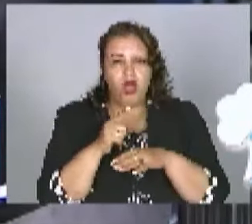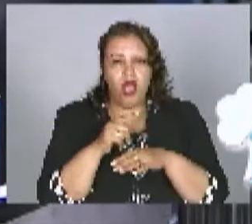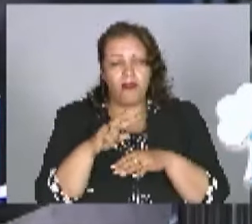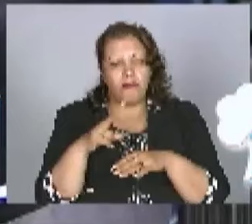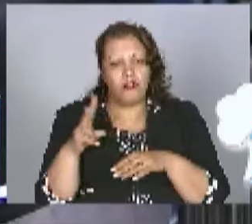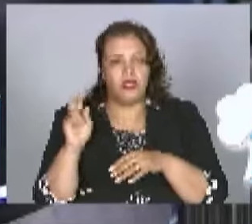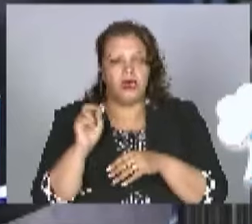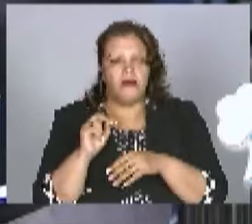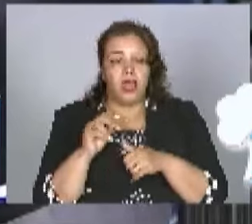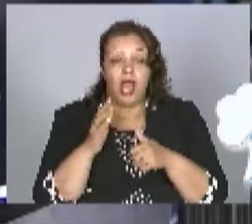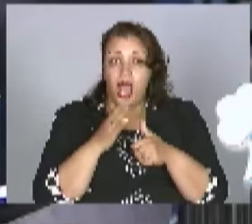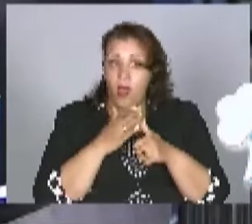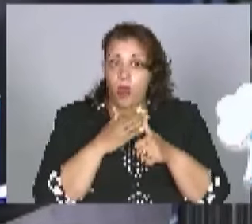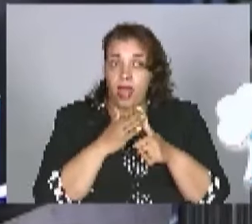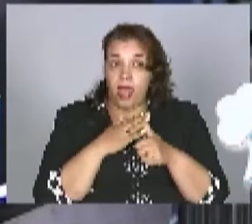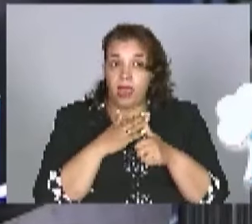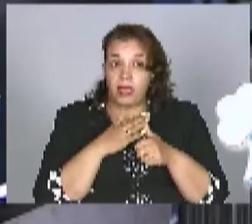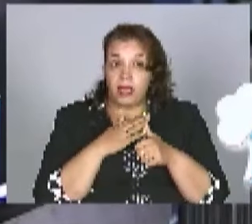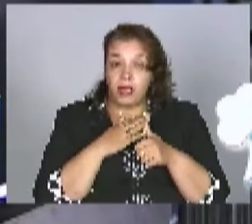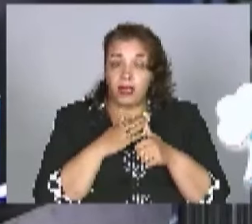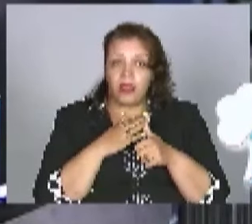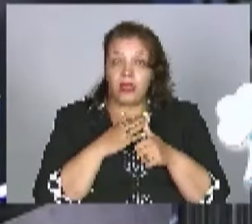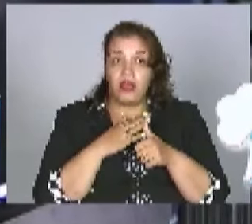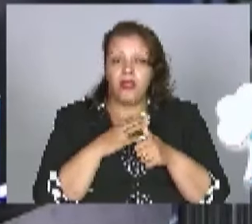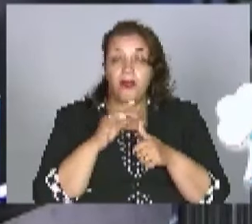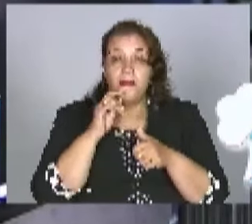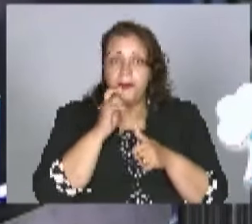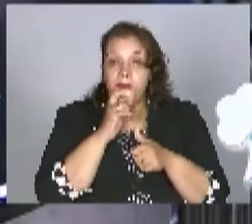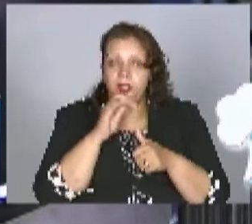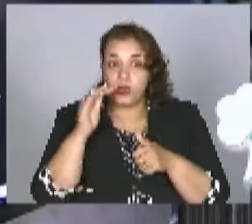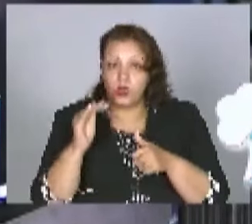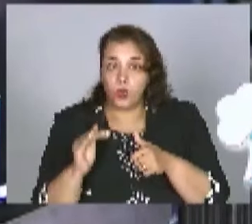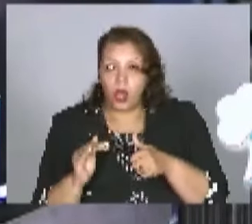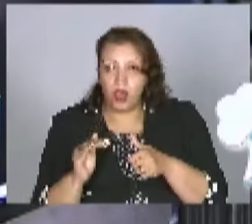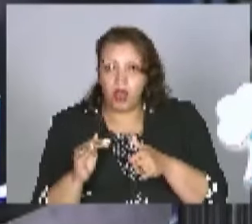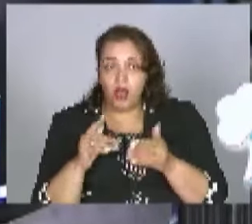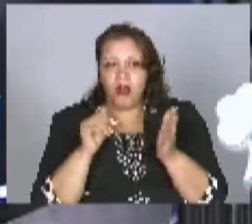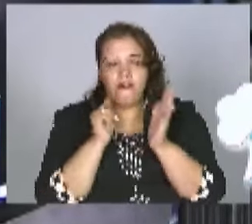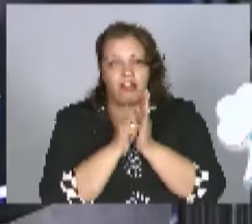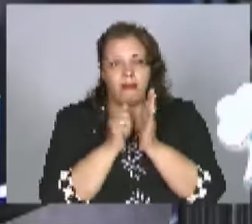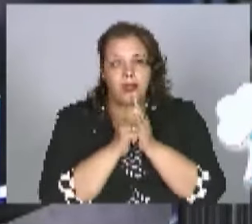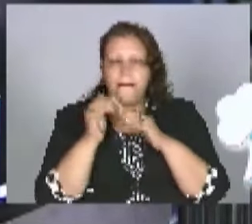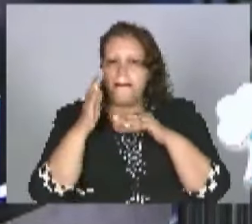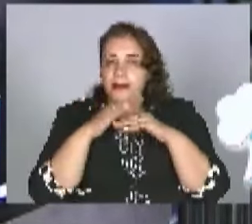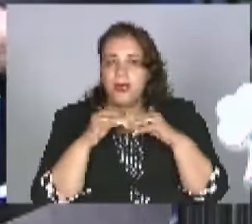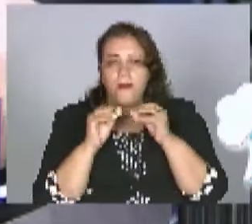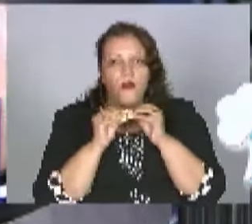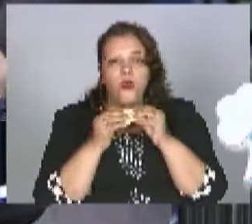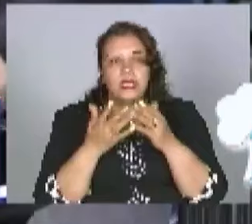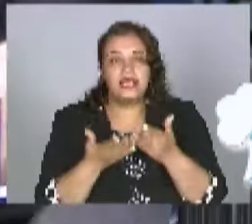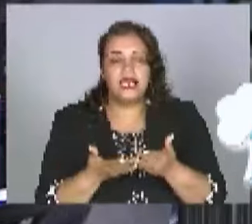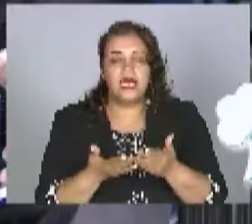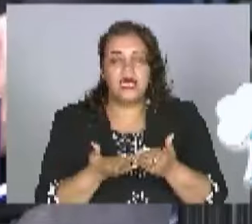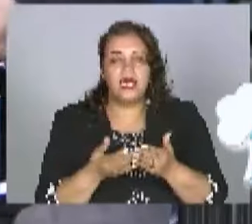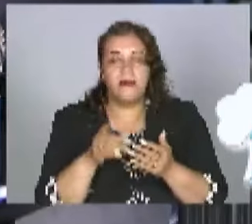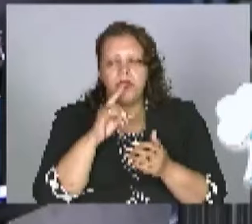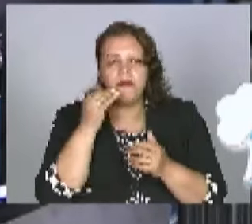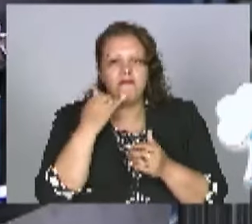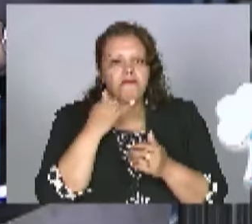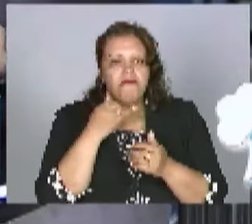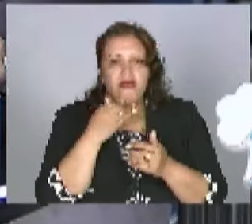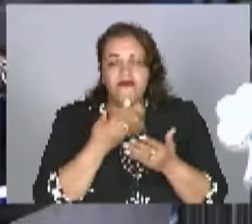المتعدده اول المرحله اللي حضرتك بتقولي لي بنت صغيره في البيت بتتربى ازاي مافيش